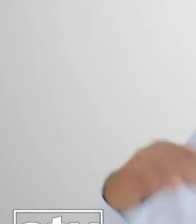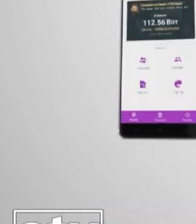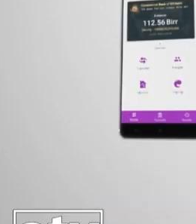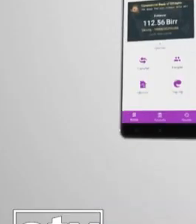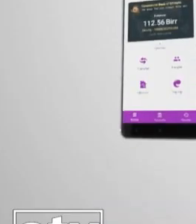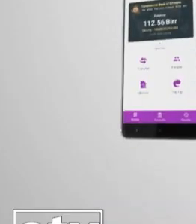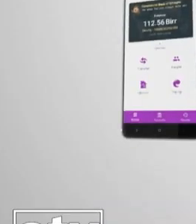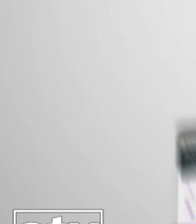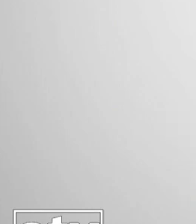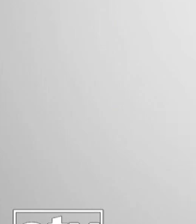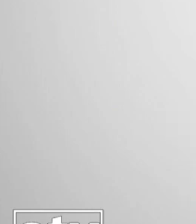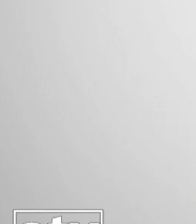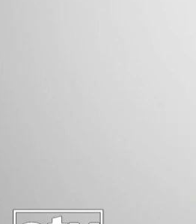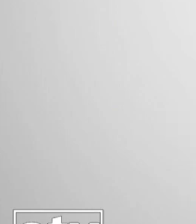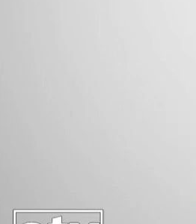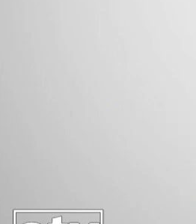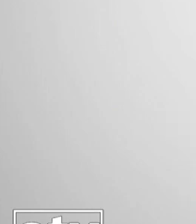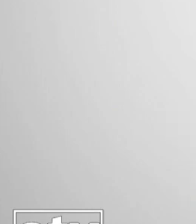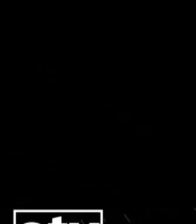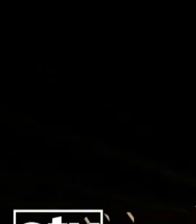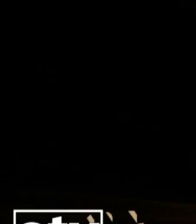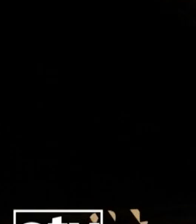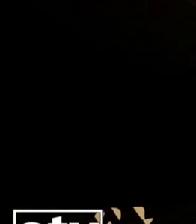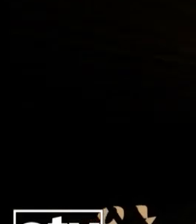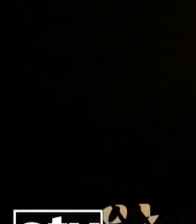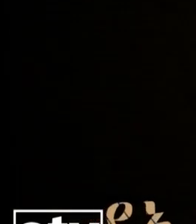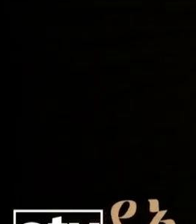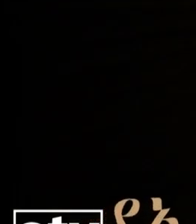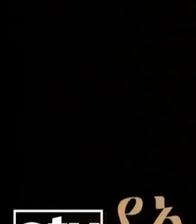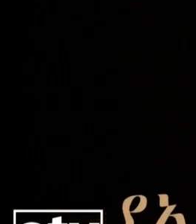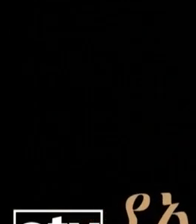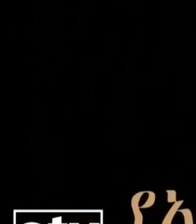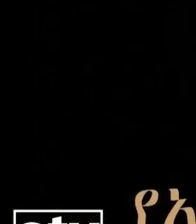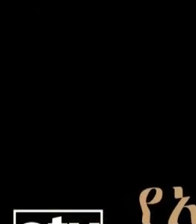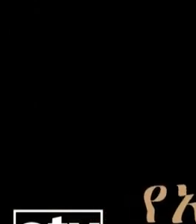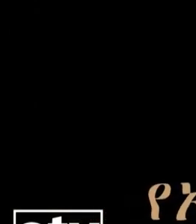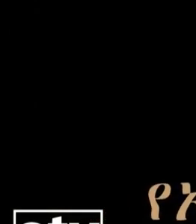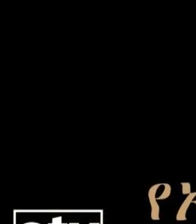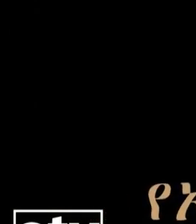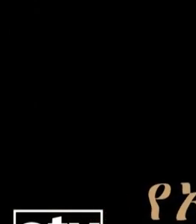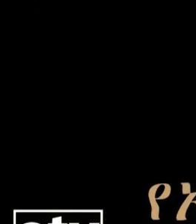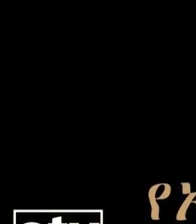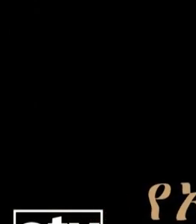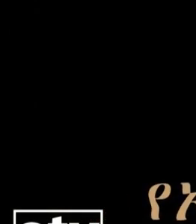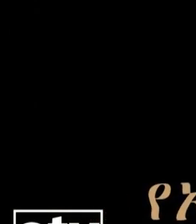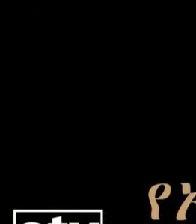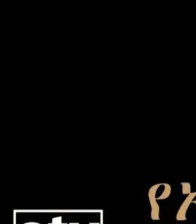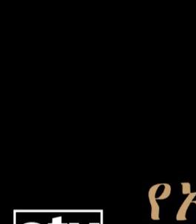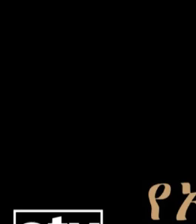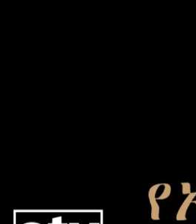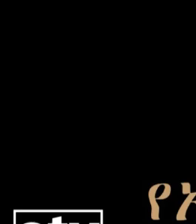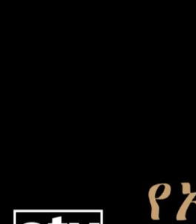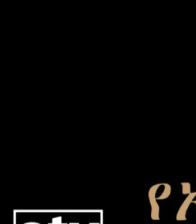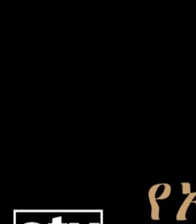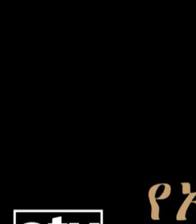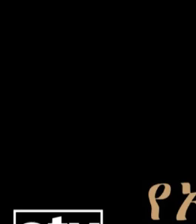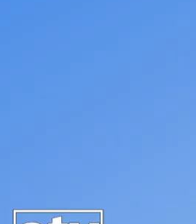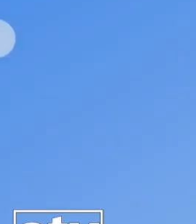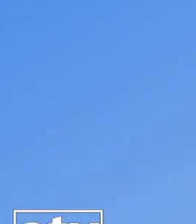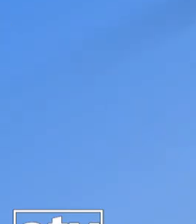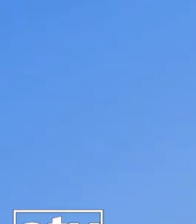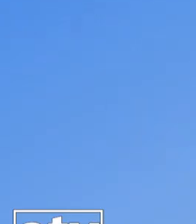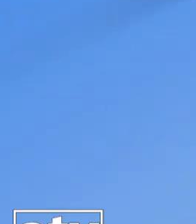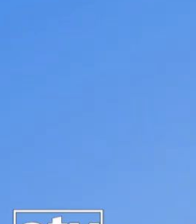አሁን ባንኮም ጤናውም እጆ ላይ ነው። የኢትዮጵያ ንግድ ባንክ ሁሌም የሚተማመኑበት